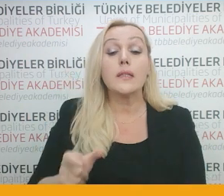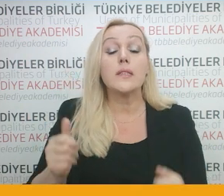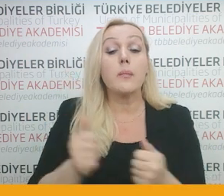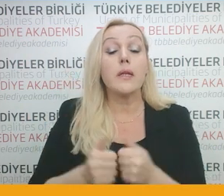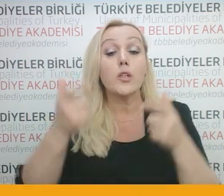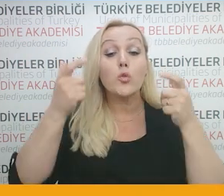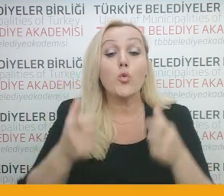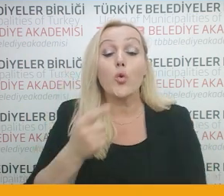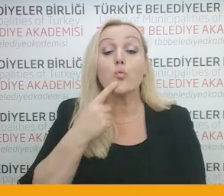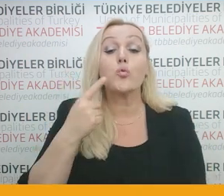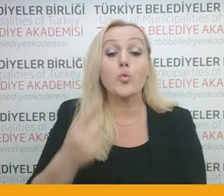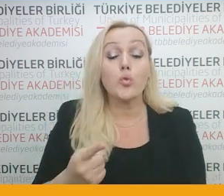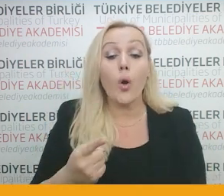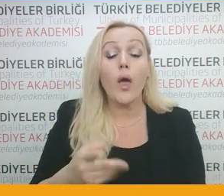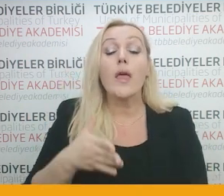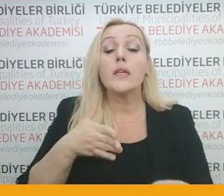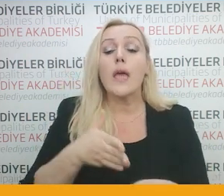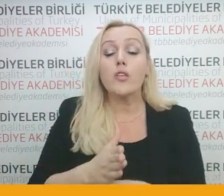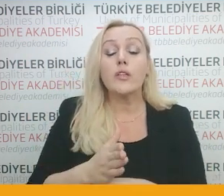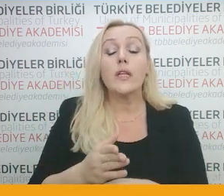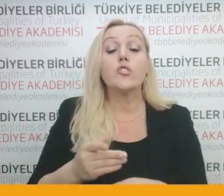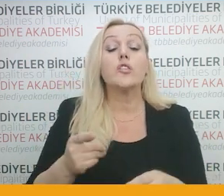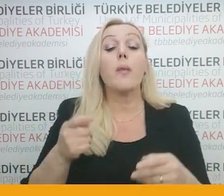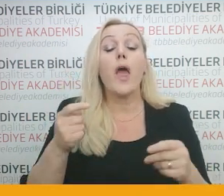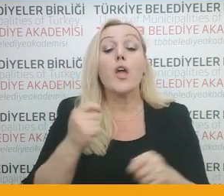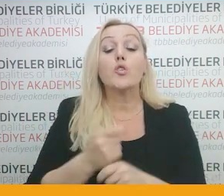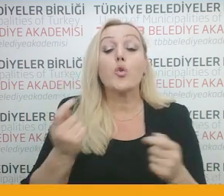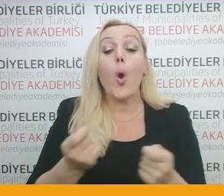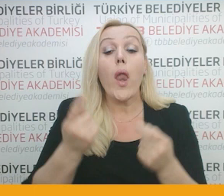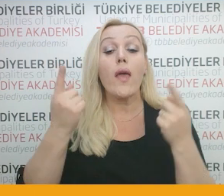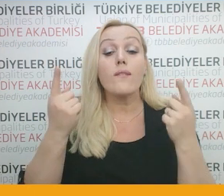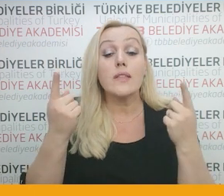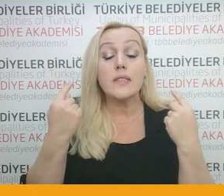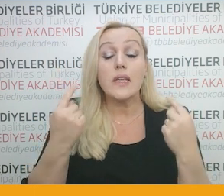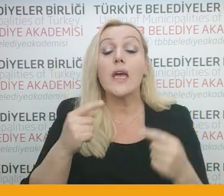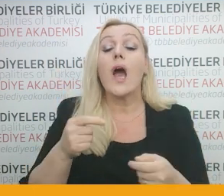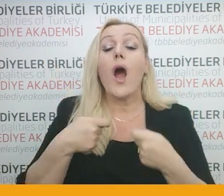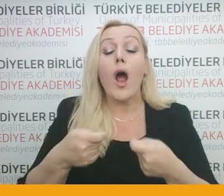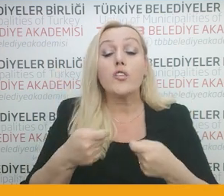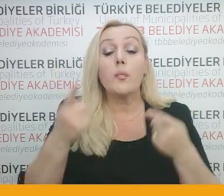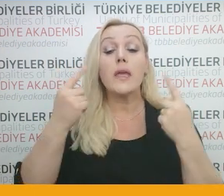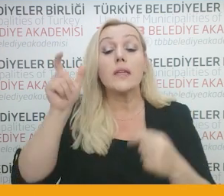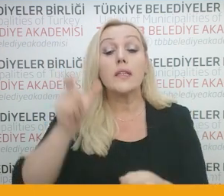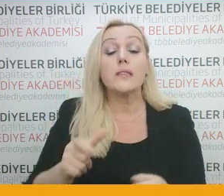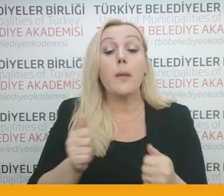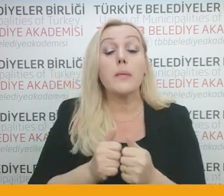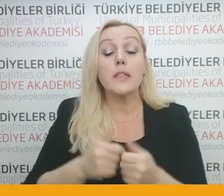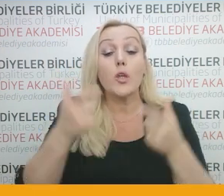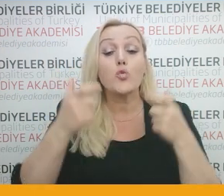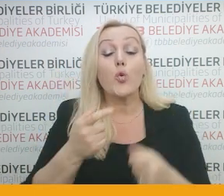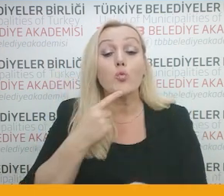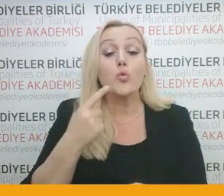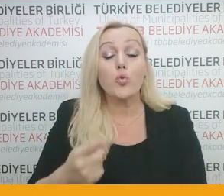sorumludur diyor. Gerçekleştirme görevlisi, harcama yetkilisi birlikte sorumludur diyor. Konunun teknik ve uzmanlık gerektiren bir konu